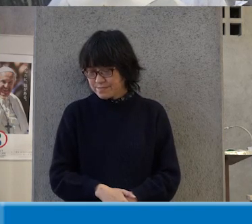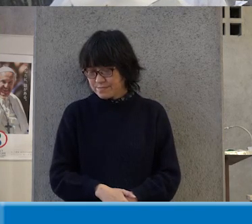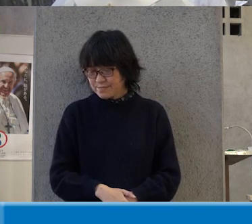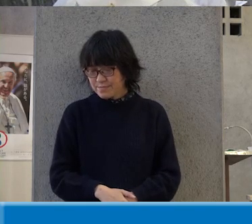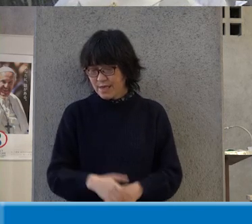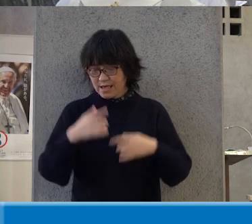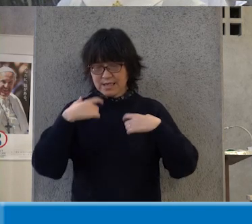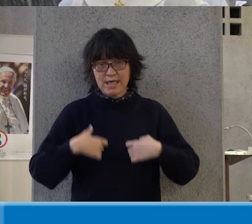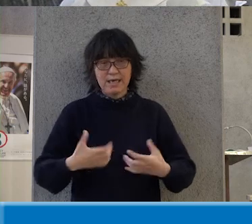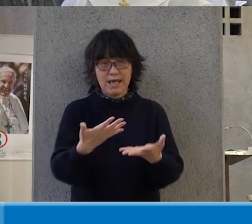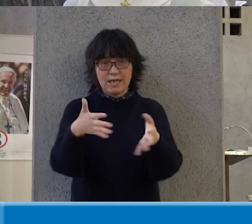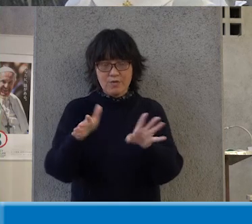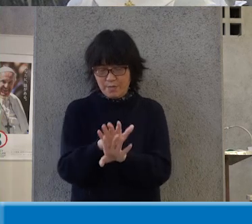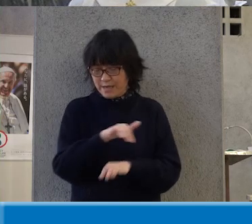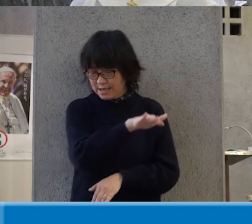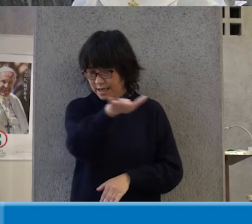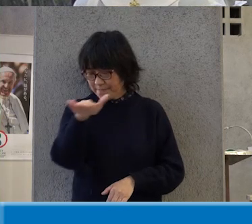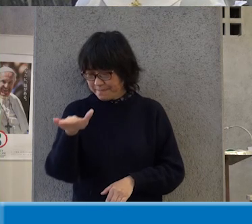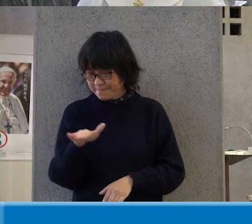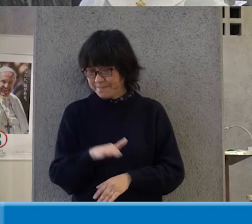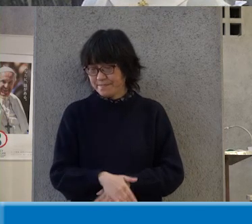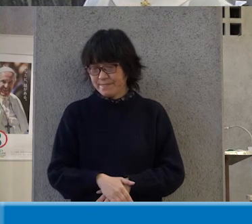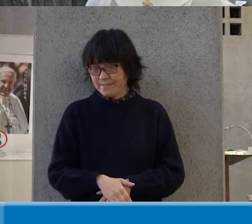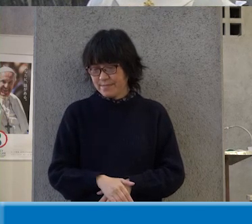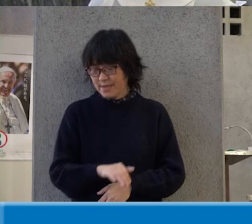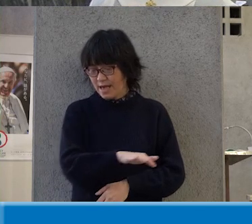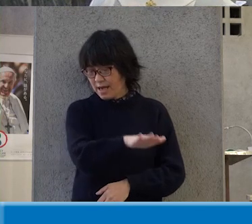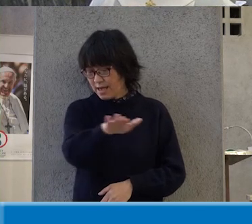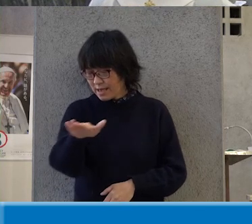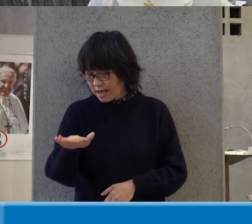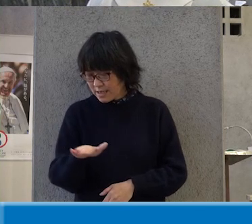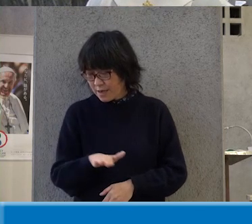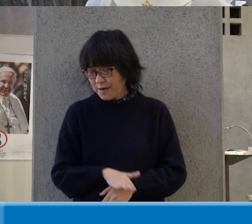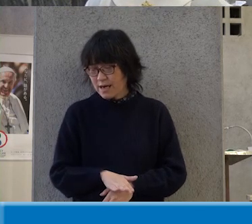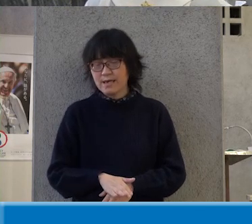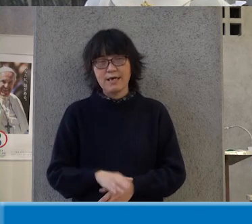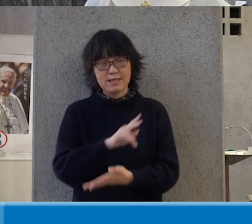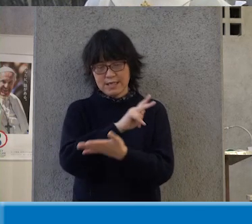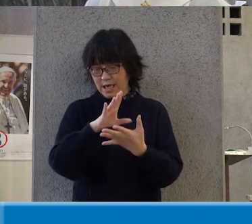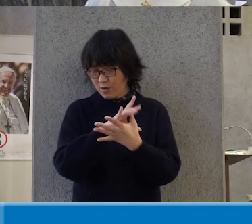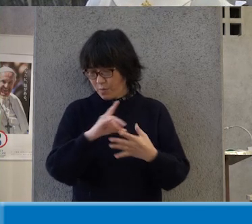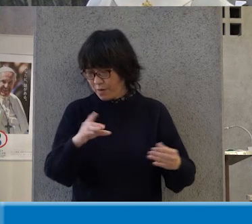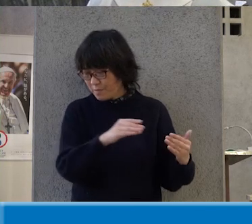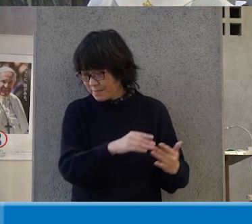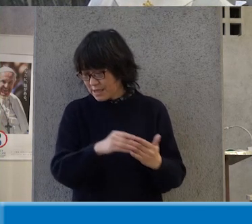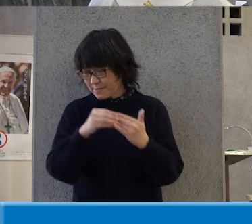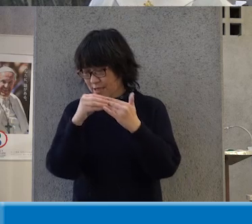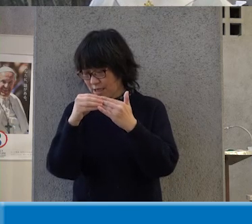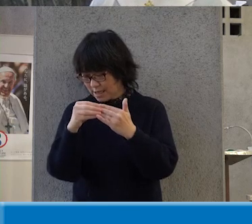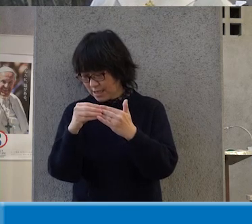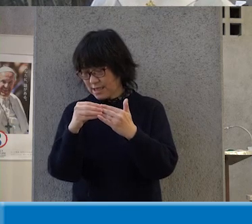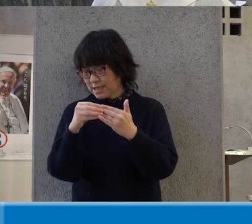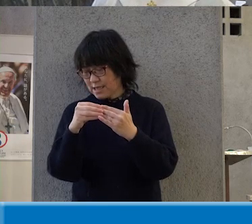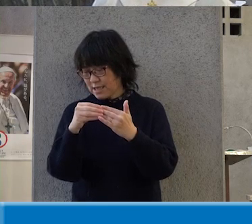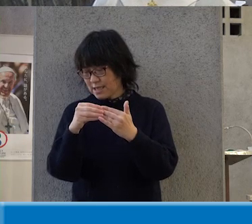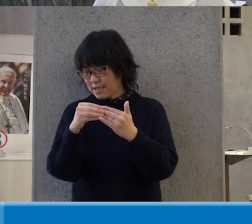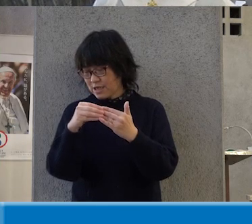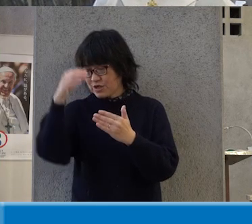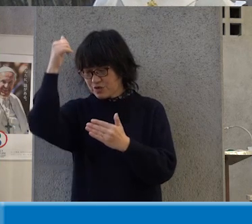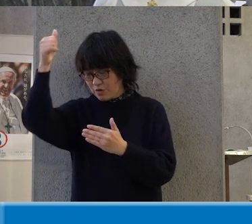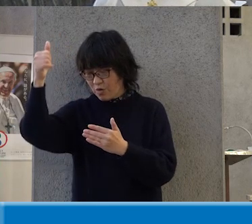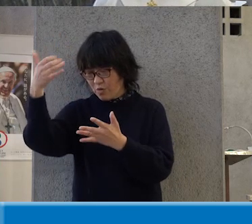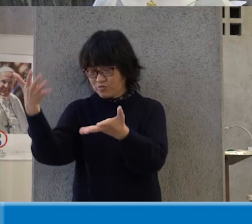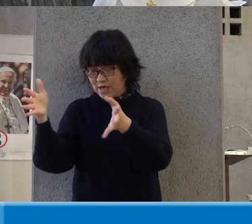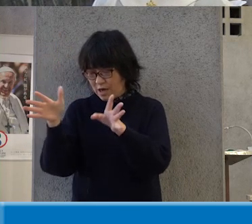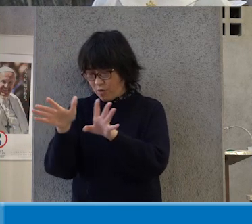司祭団の皆さん、あなた方は聖霊の導きのもとに主